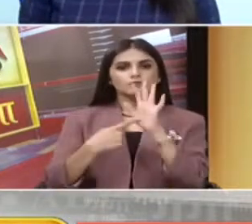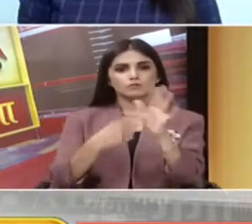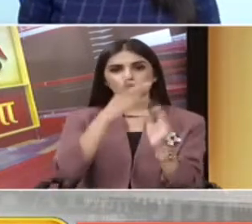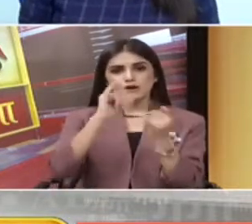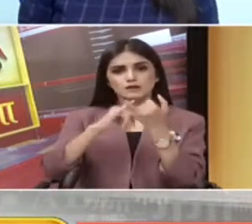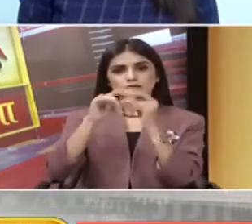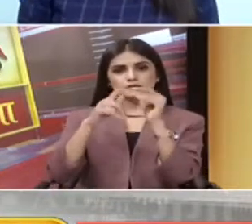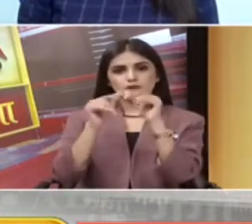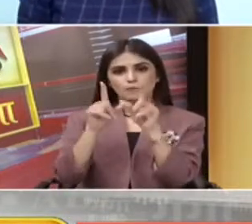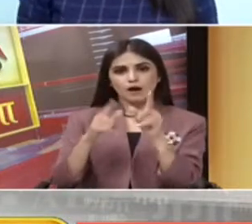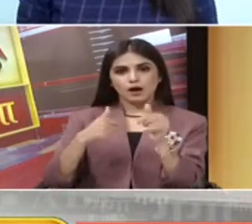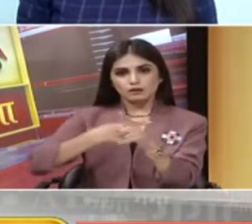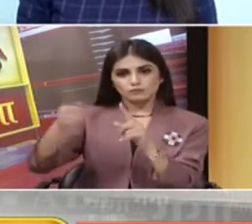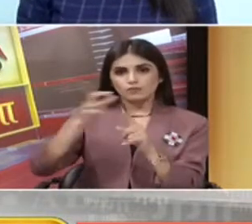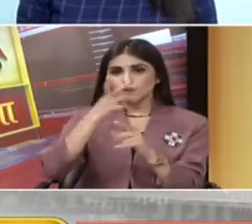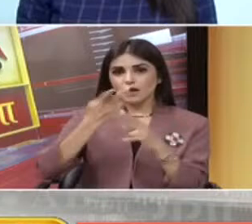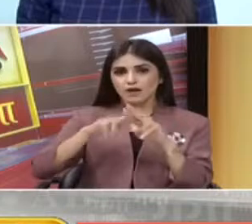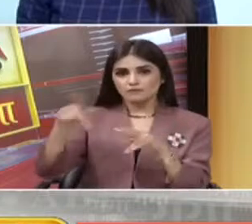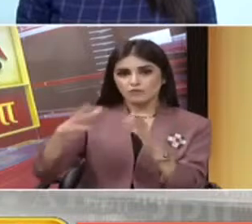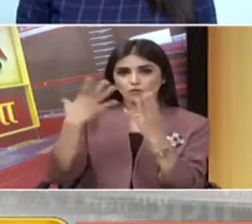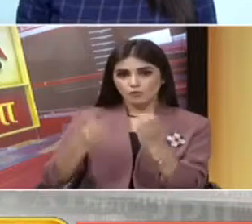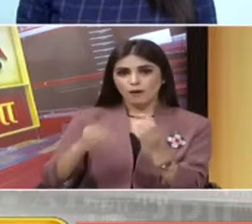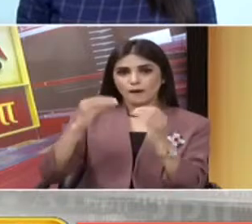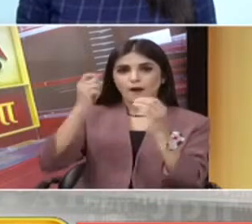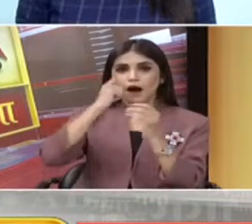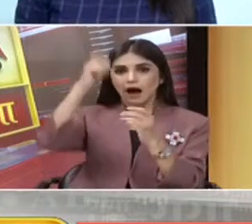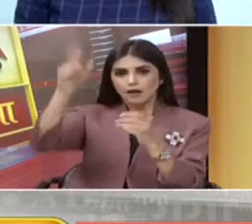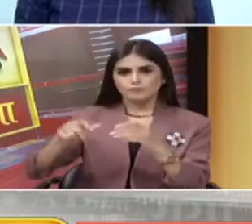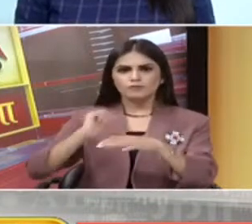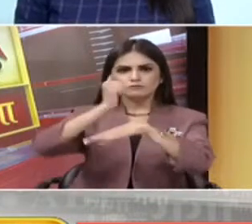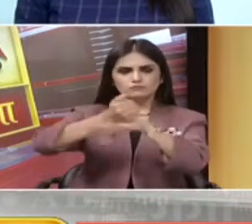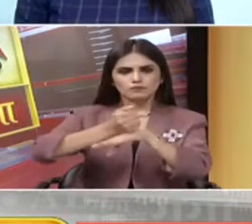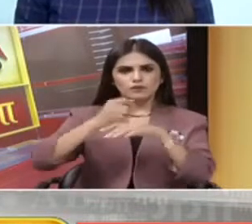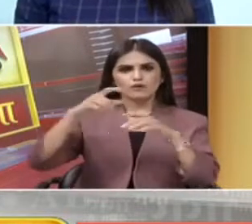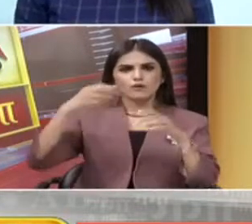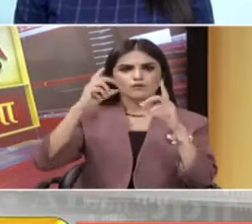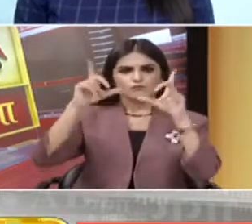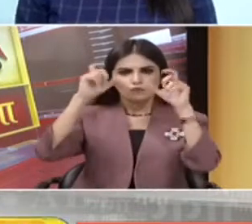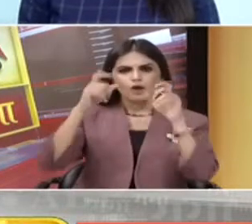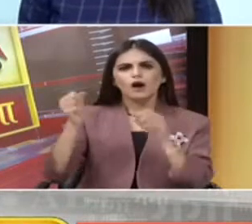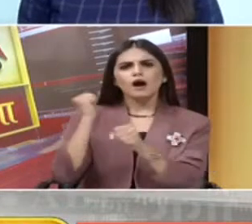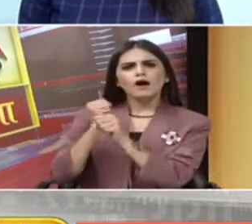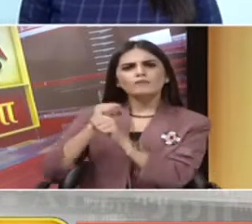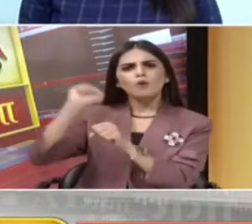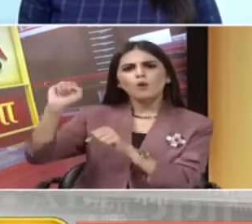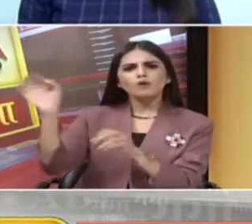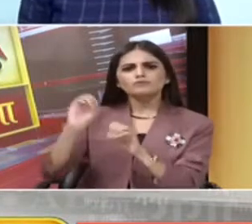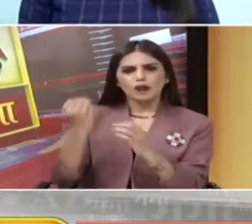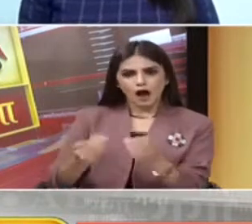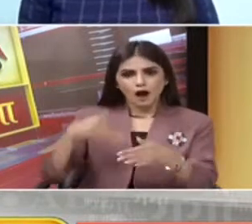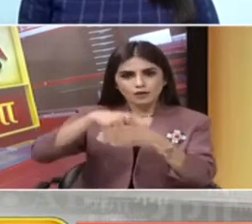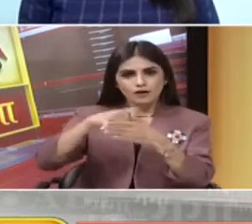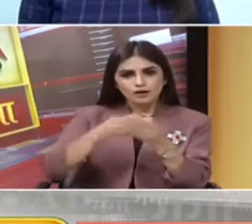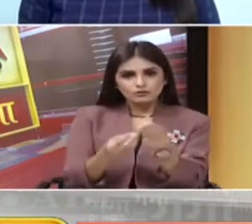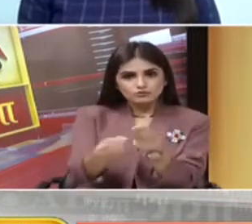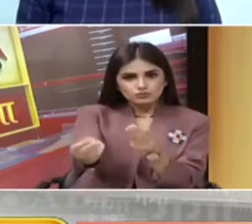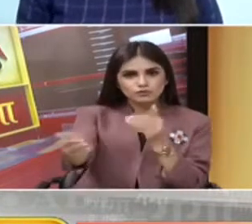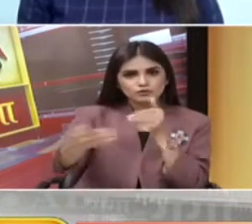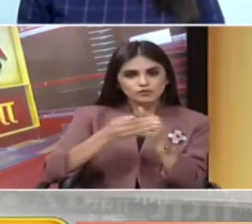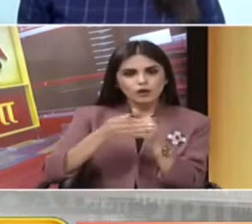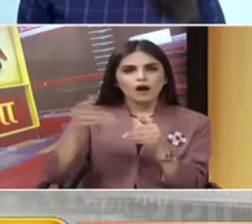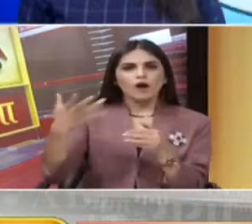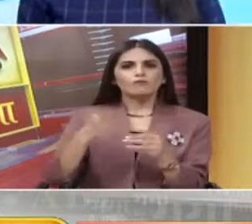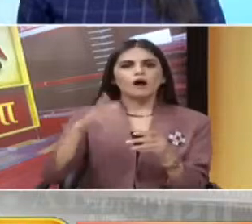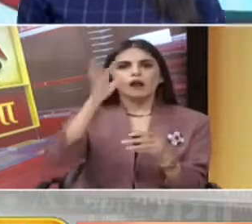कहा कि अगर पार्टी को भगवान परशुराम की मूर्ति लगवाने ही थी तो अपनी सरकार में क्यों नहीं लगवाए अब चुनाव नजदीक आने पर